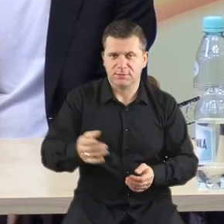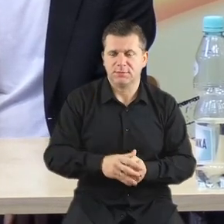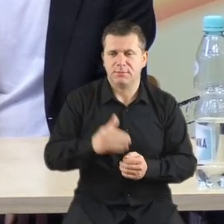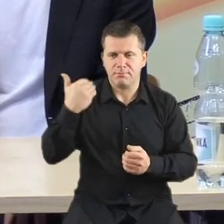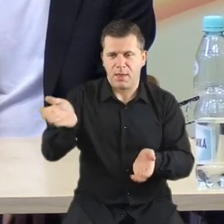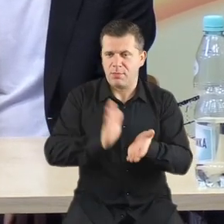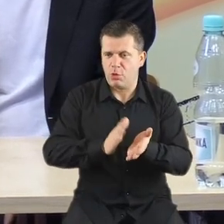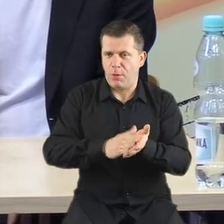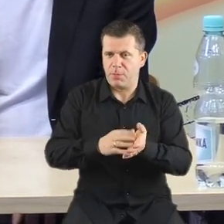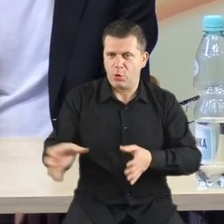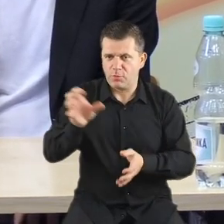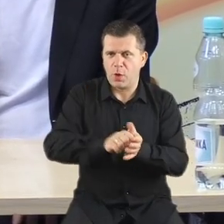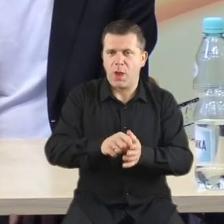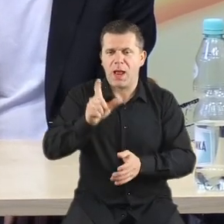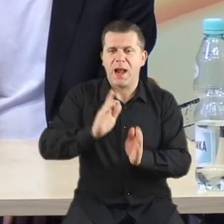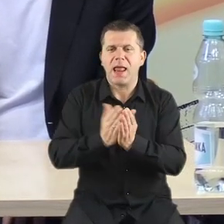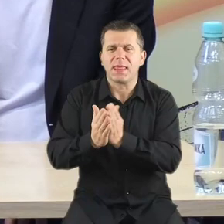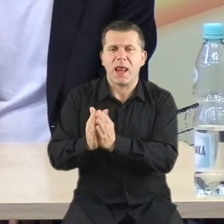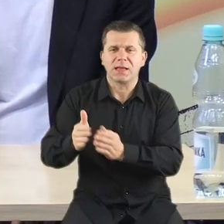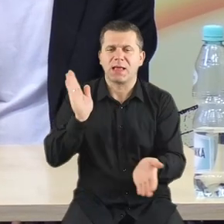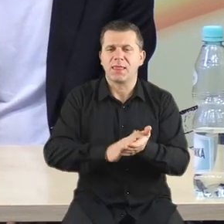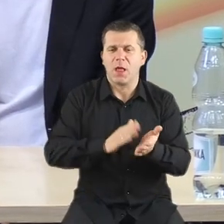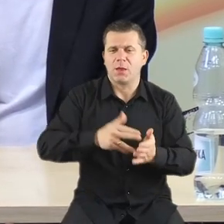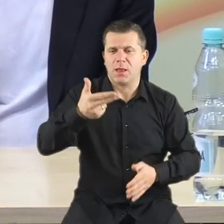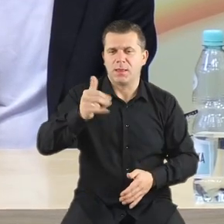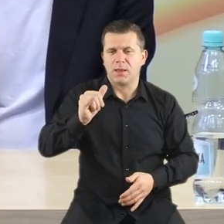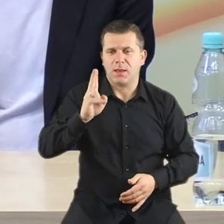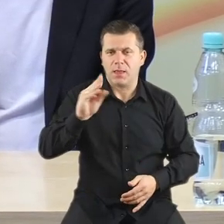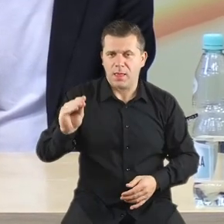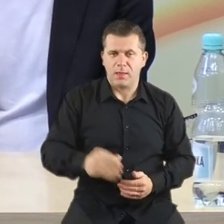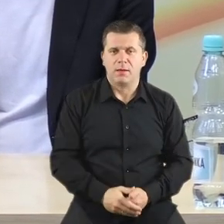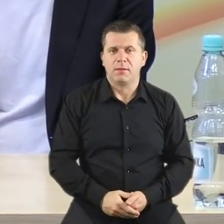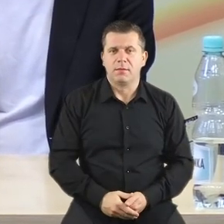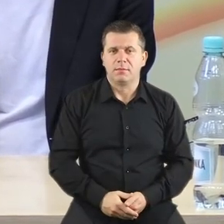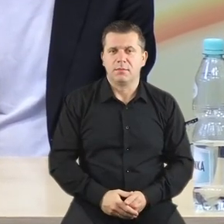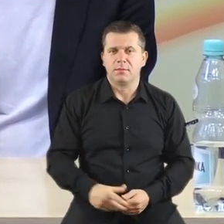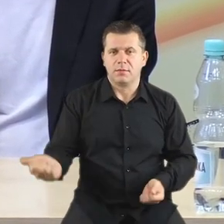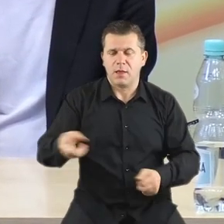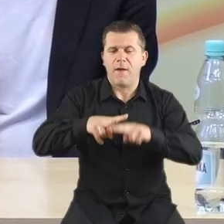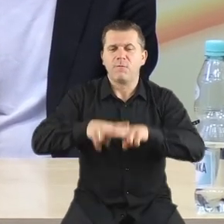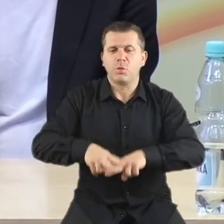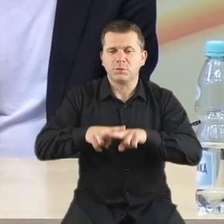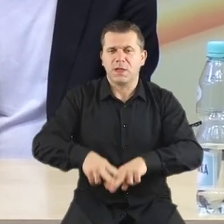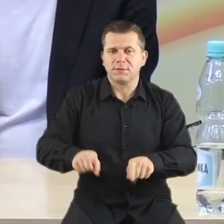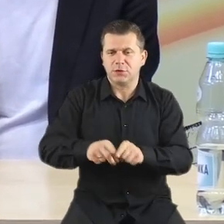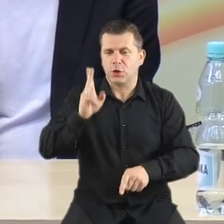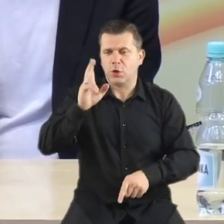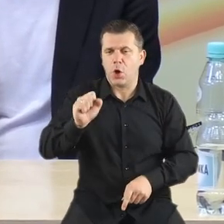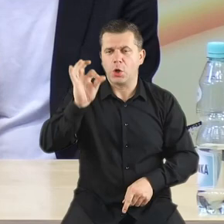dwukrotnie nominowany do Literackiej Nagrody Nike, laureat Nagrody Fundacji Kościelskich